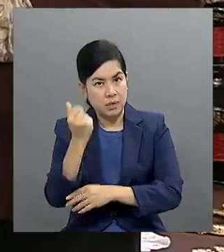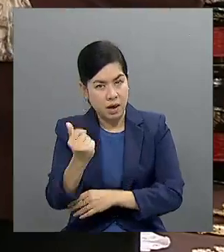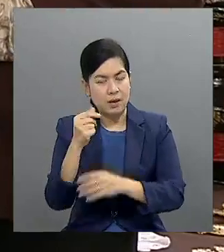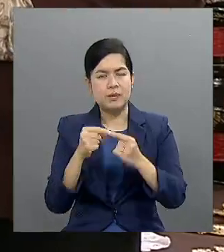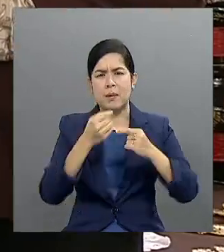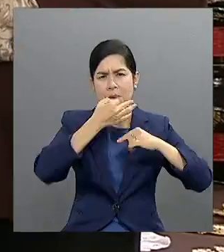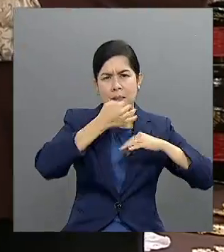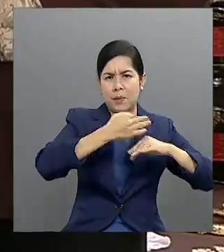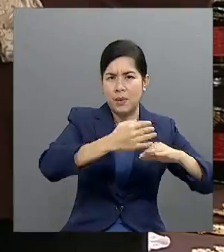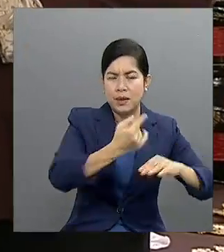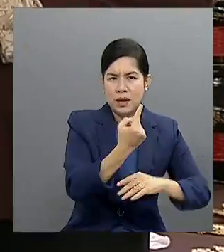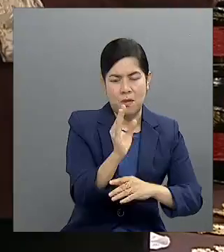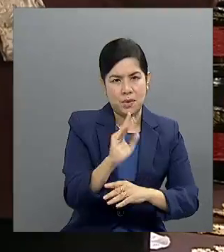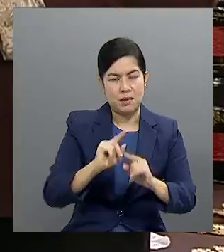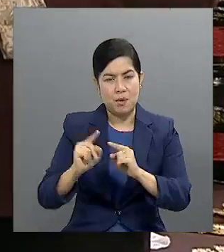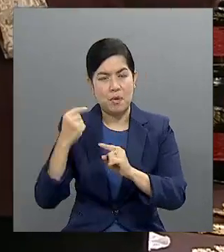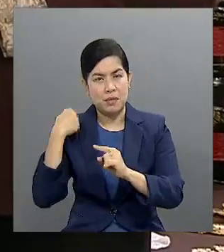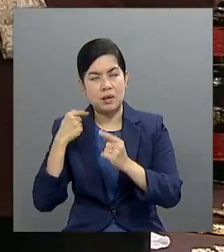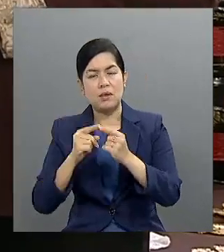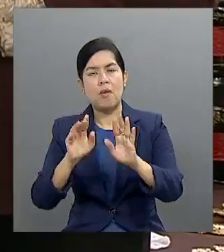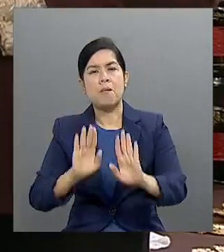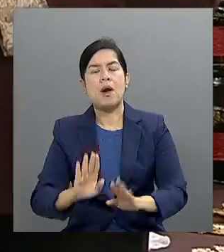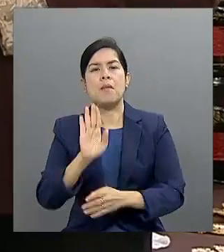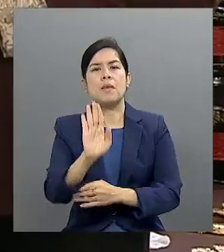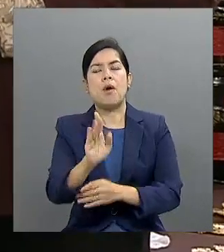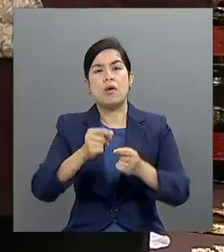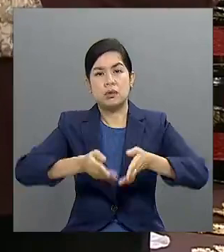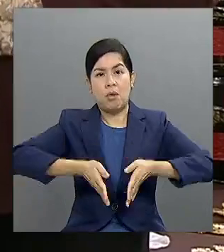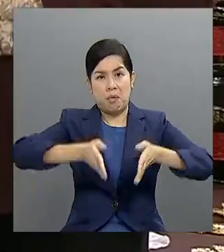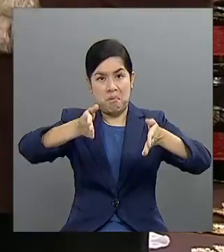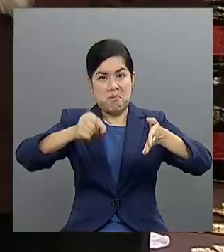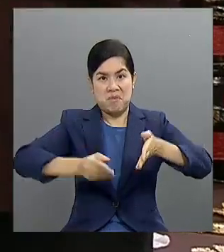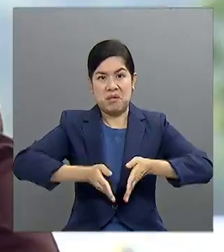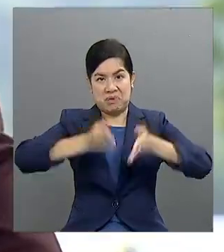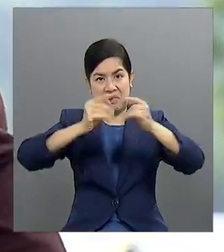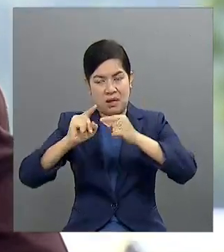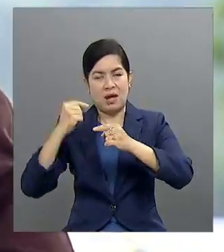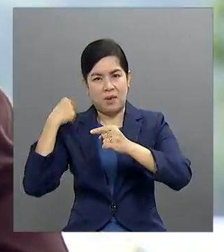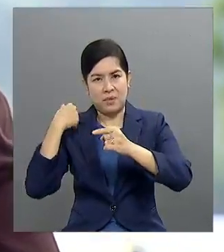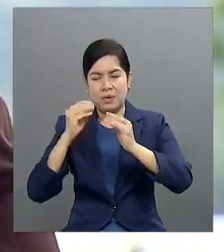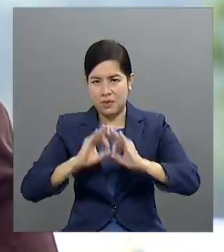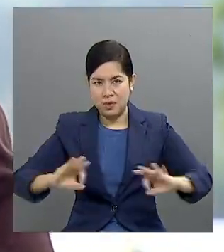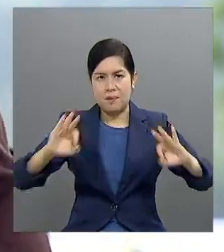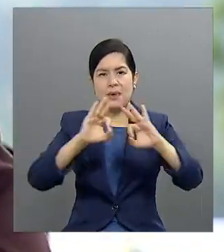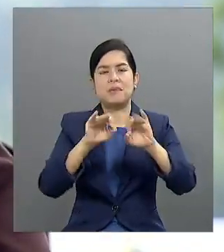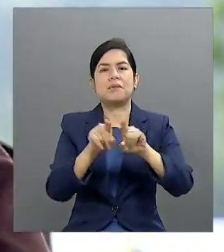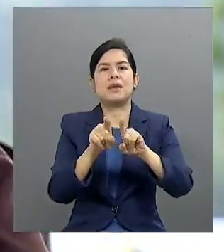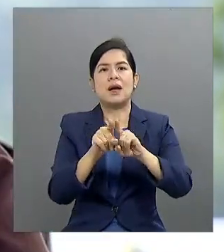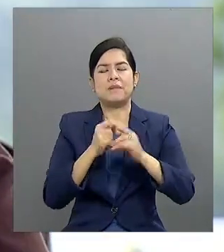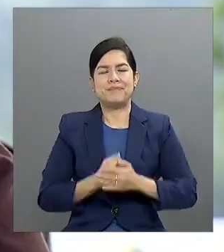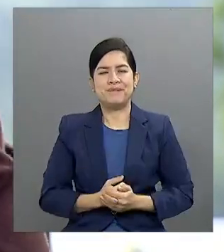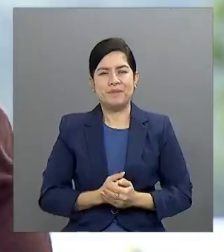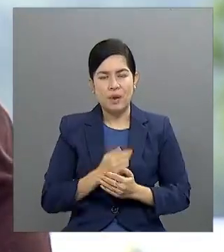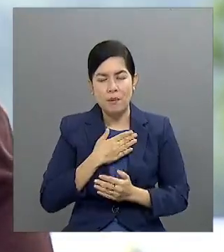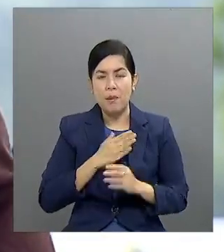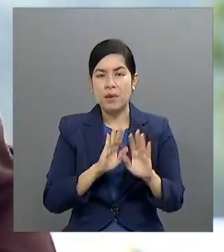บรรยากาศความสวยงามต่างๆแต่ว่าย่านเมืองเก่าเป็นอีกหนึ่งย่านที่ไม่ควรพลาดด้วยยังไงช่วงนี้ขอบคุณคุณสมยศตาทานด้วยนะคะ ผมก็ต้องฝากไว้นะครับว่าอยากเรียน